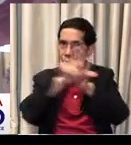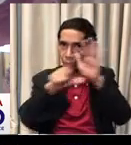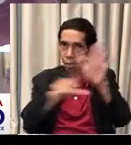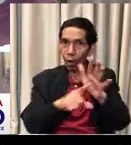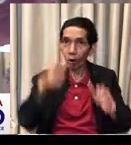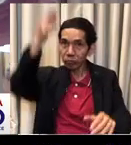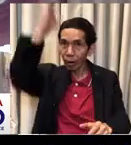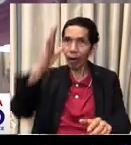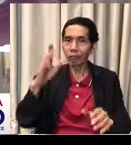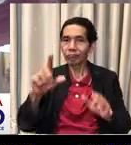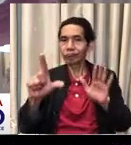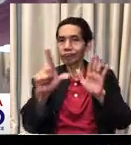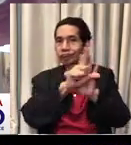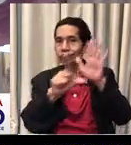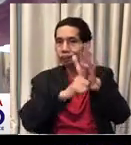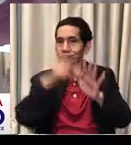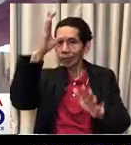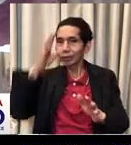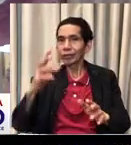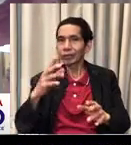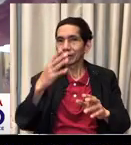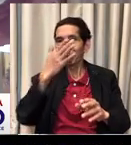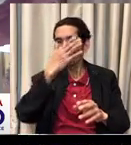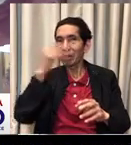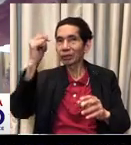Diyos. Yun, mabisa.